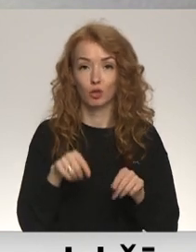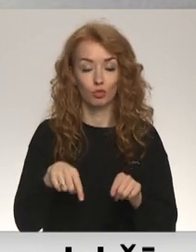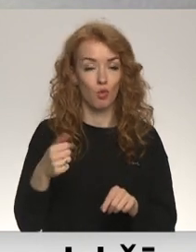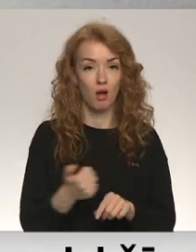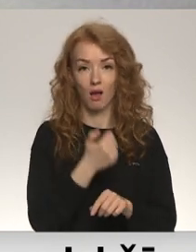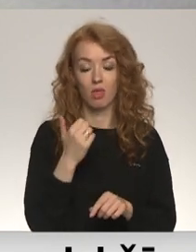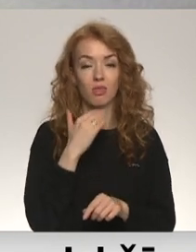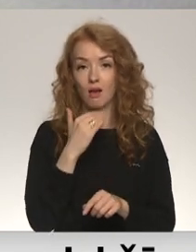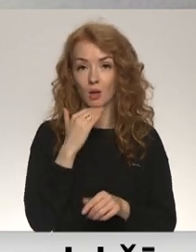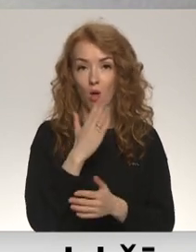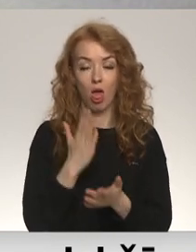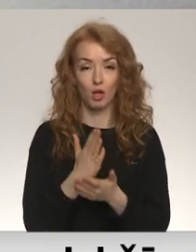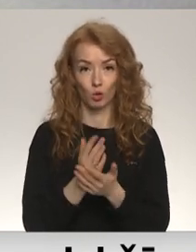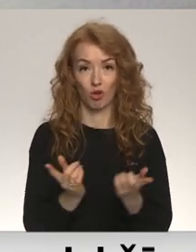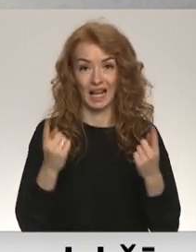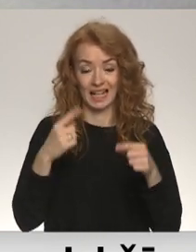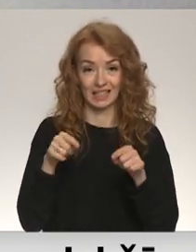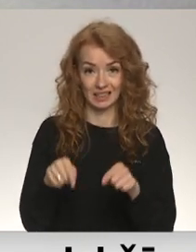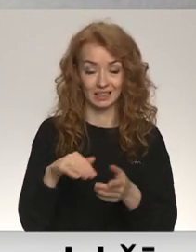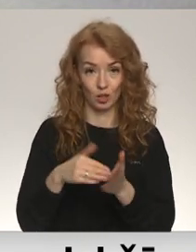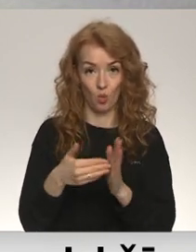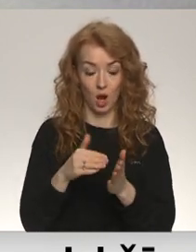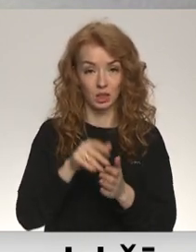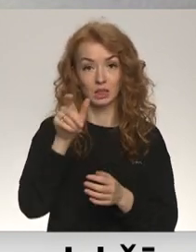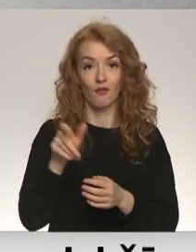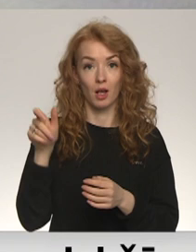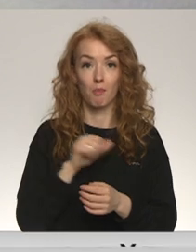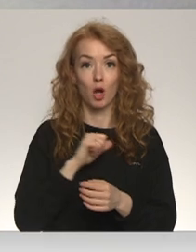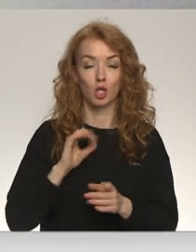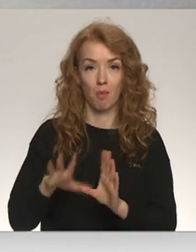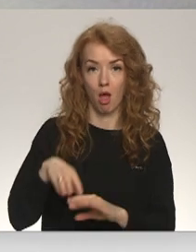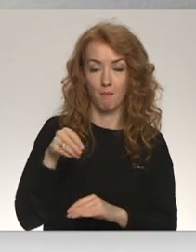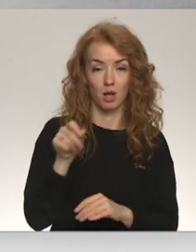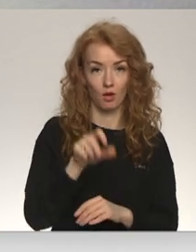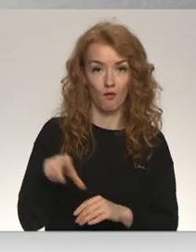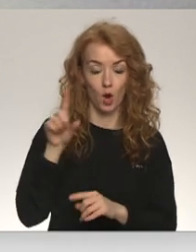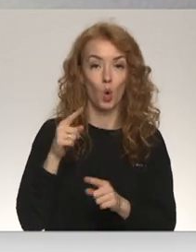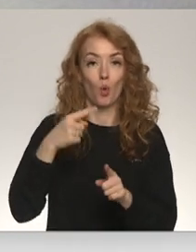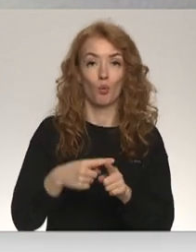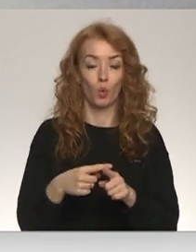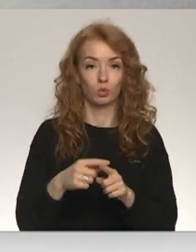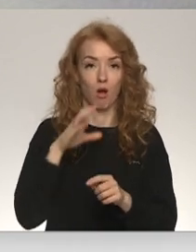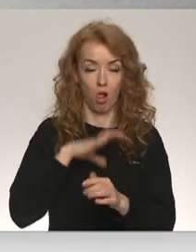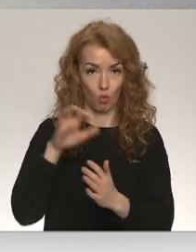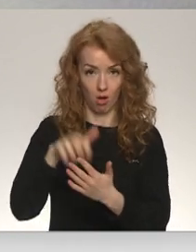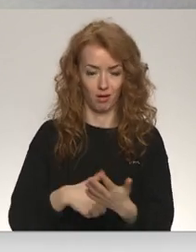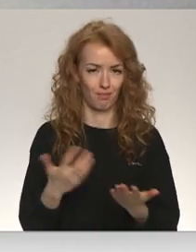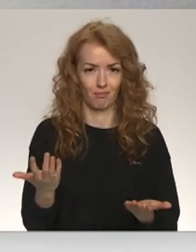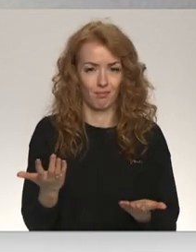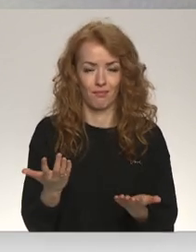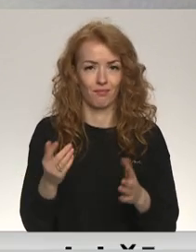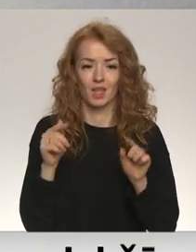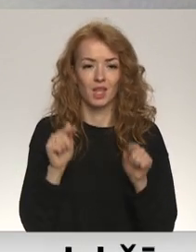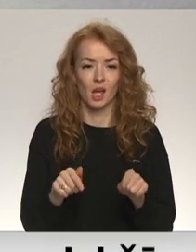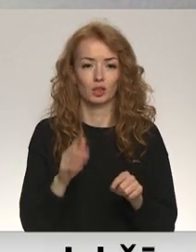šogad esošajos krīzes apstākļos, ka cilvēkiem pašiem būs jāmaksā vairāk. Vēl klāt viņam griezt algas. Nu, tas, manuprāt,